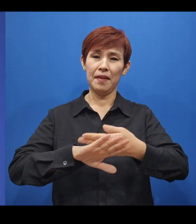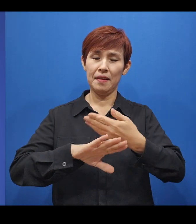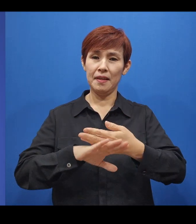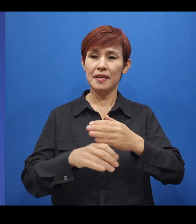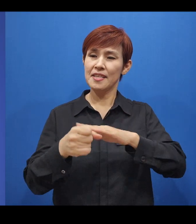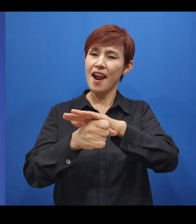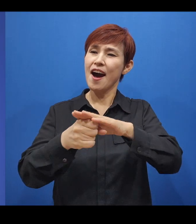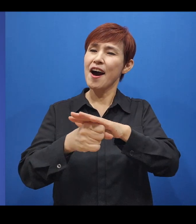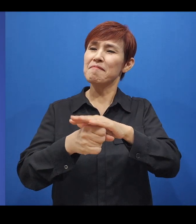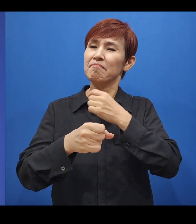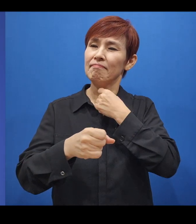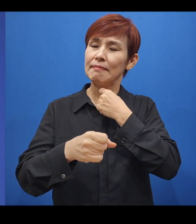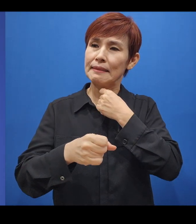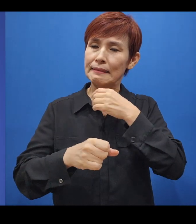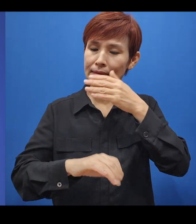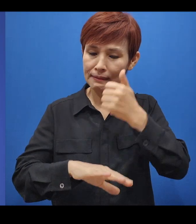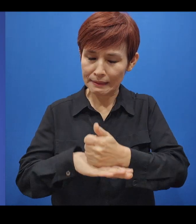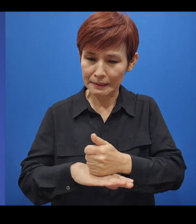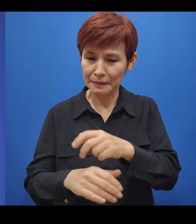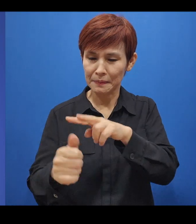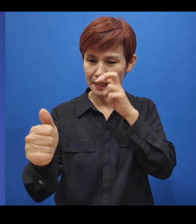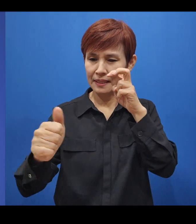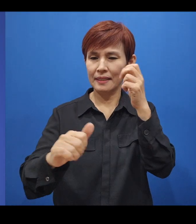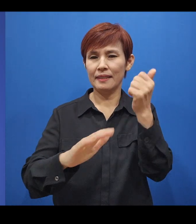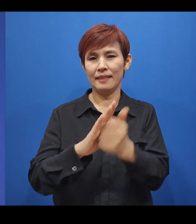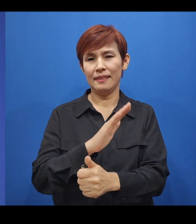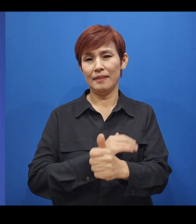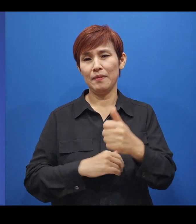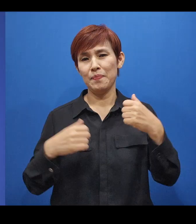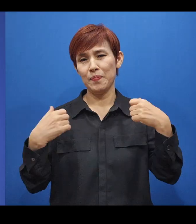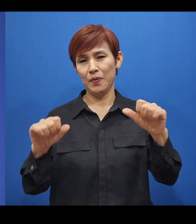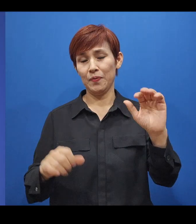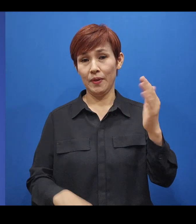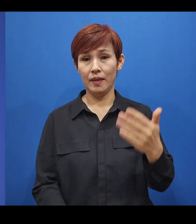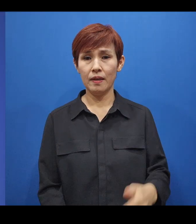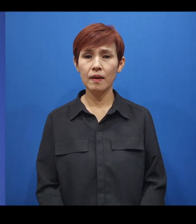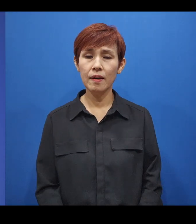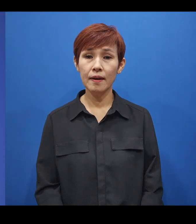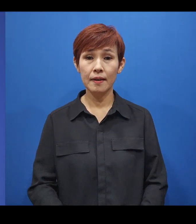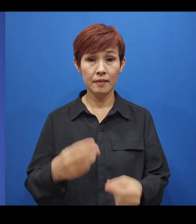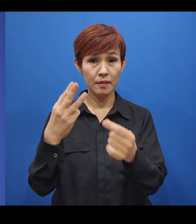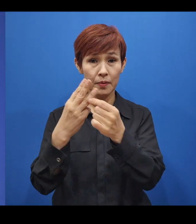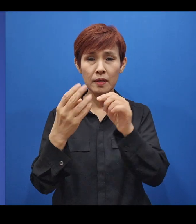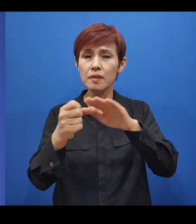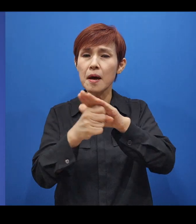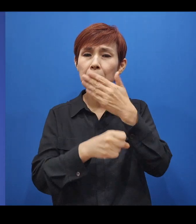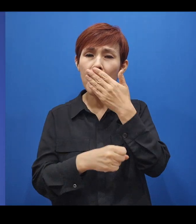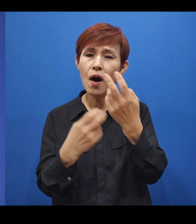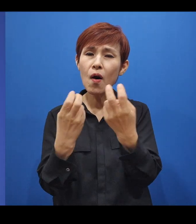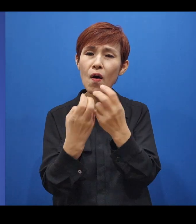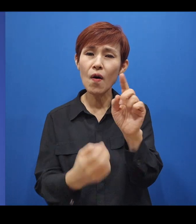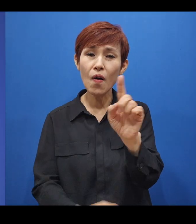포기합니다. 그러면 세 번째, 어떻게 사랑할 수 있겠습니까?